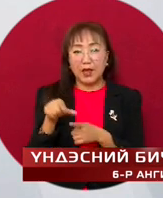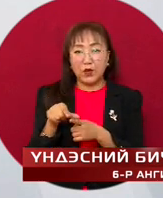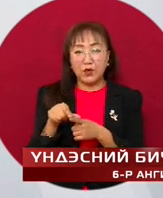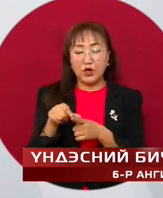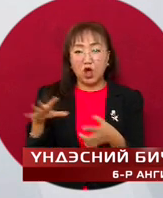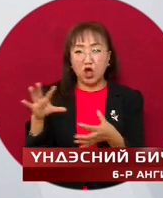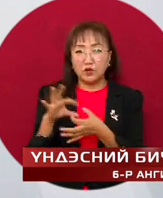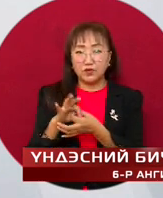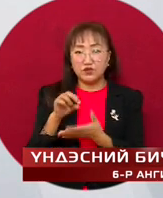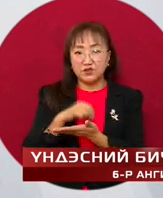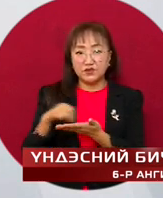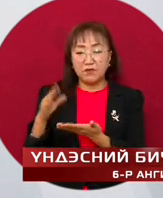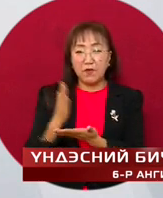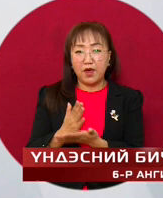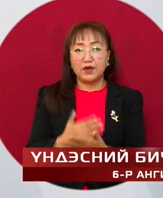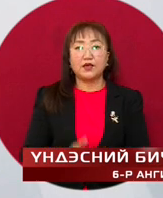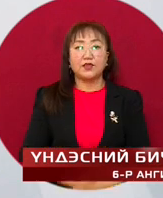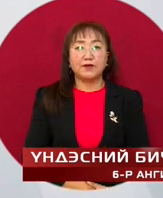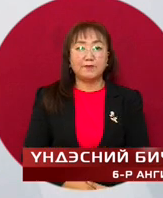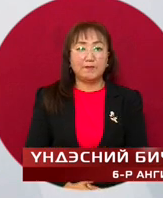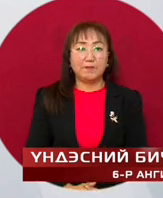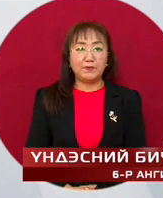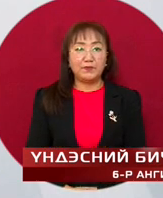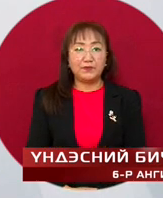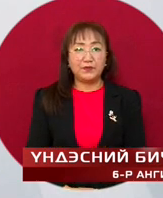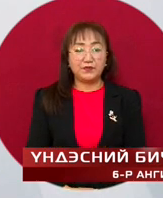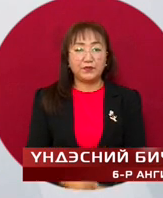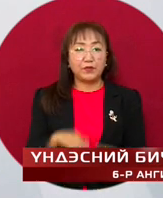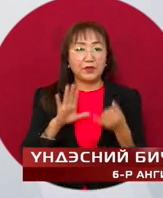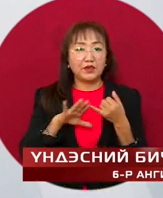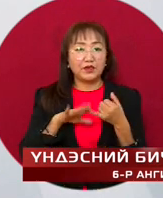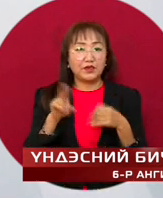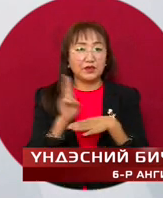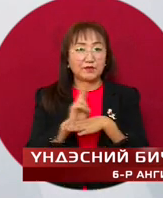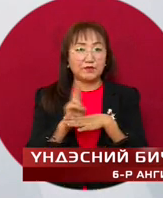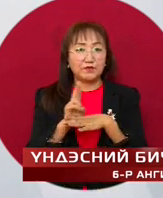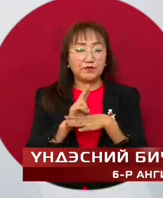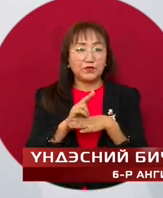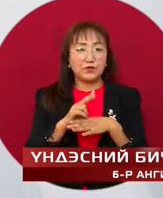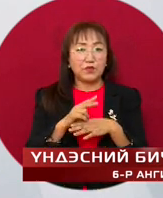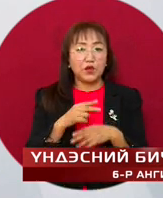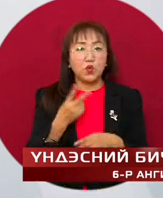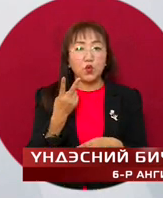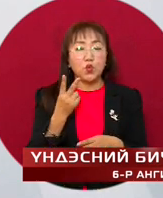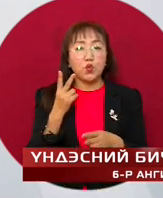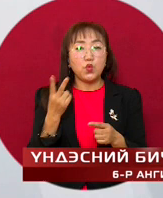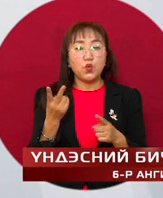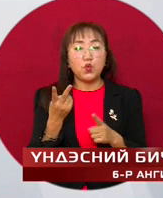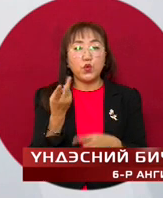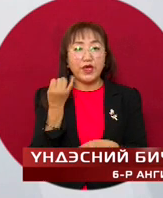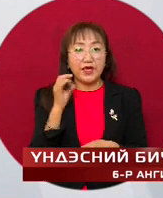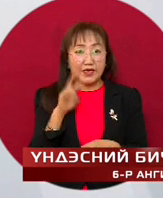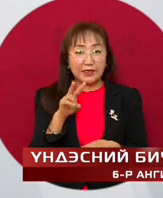байна. За. За дараагийн дасгал. Дараах үйл үгсийг уншаад үеийн эзнийг тохируулж